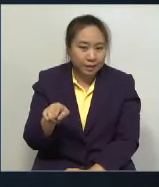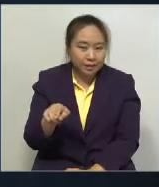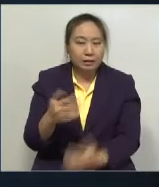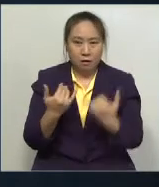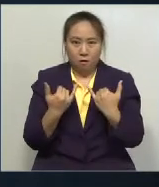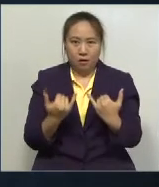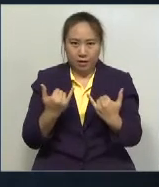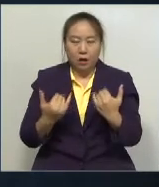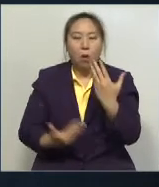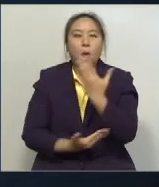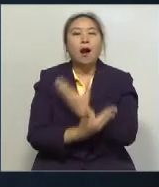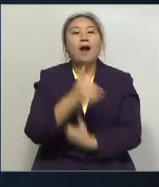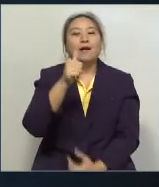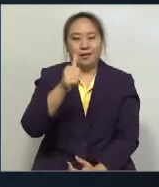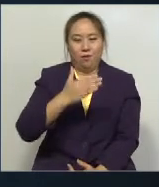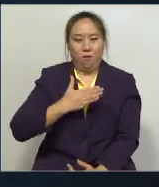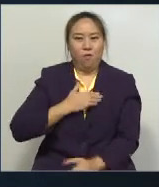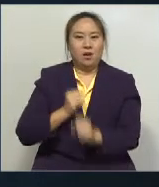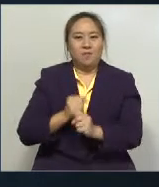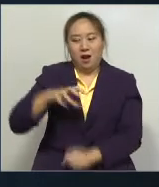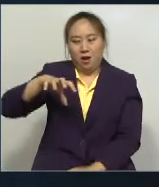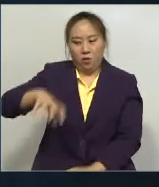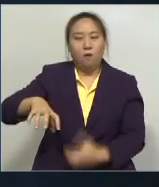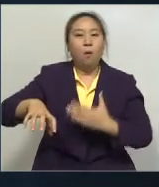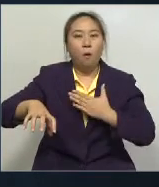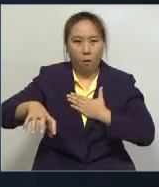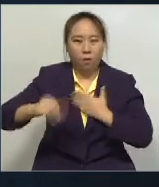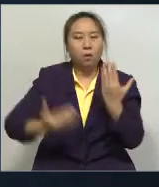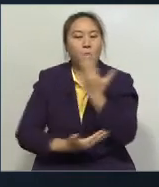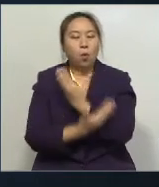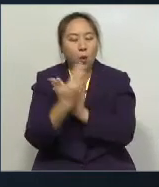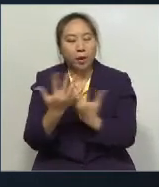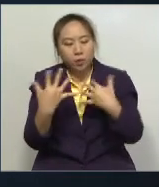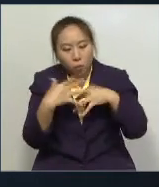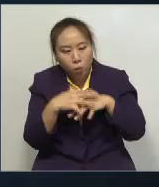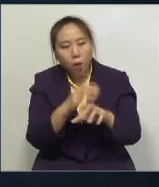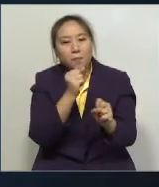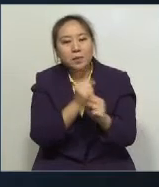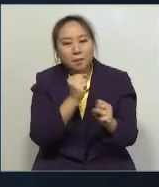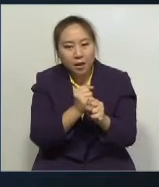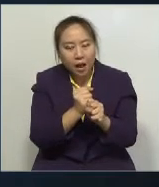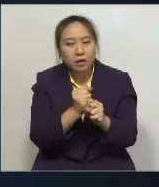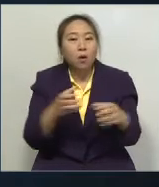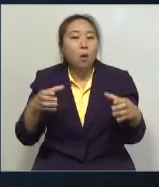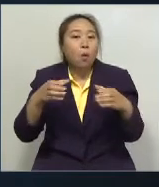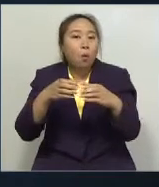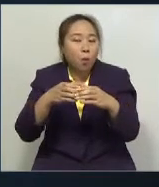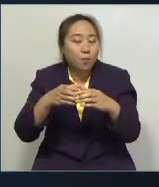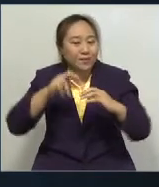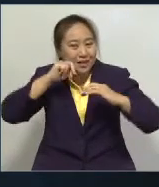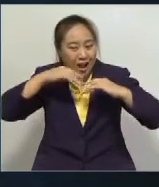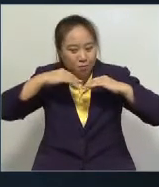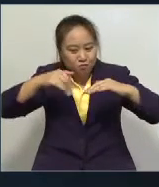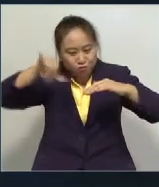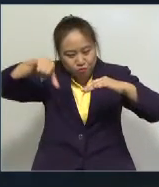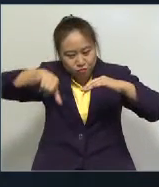กาสดีของหน่วยงานของผมเองนะครับที่ได้มีโอกาสได้ร่วมมือร่วมงานกับทีมงานดำน้ำระดับโล